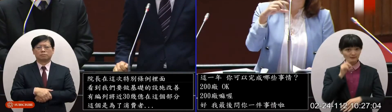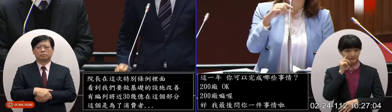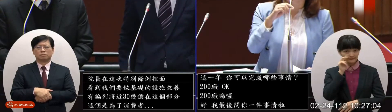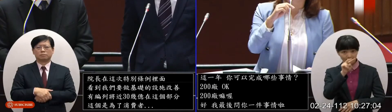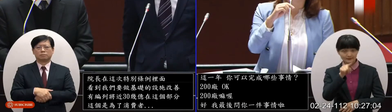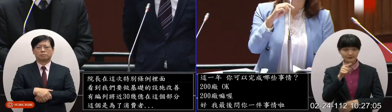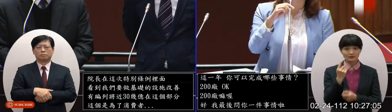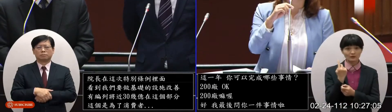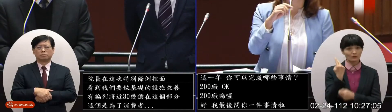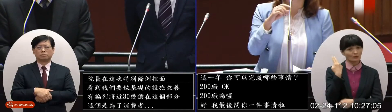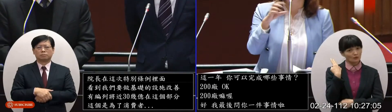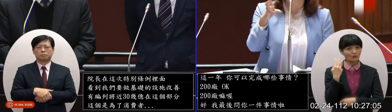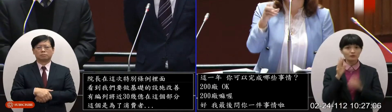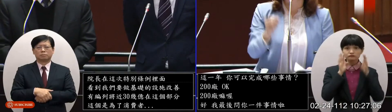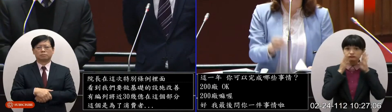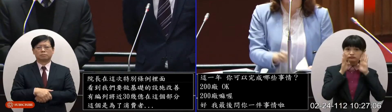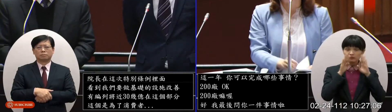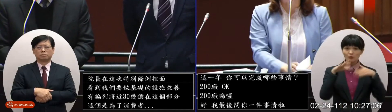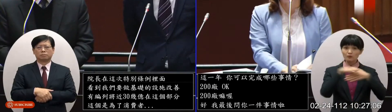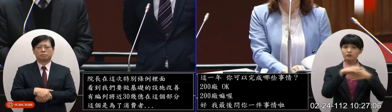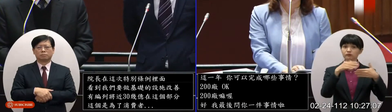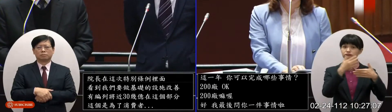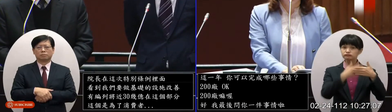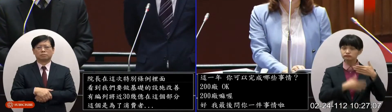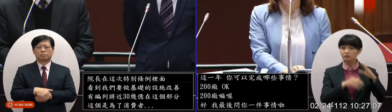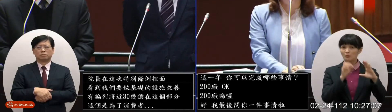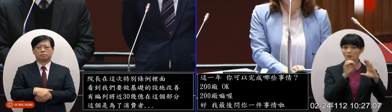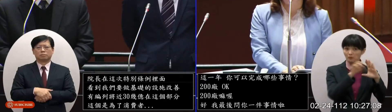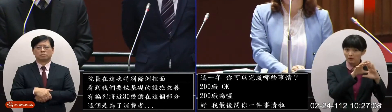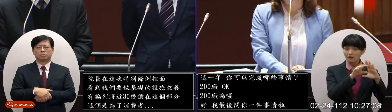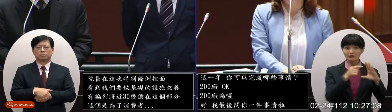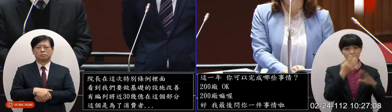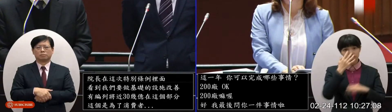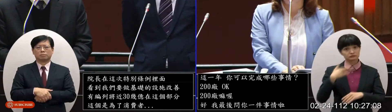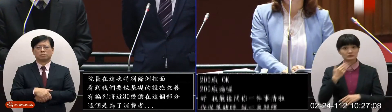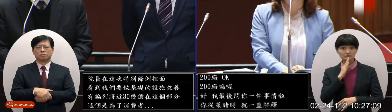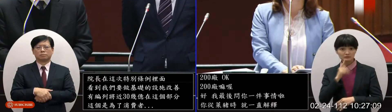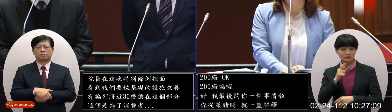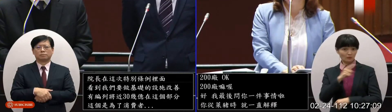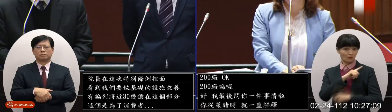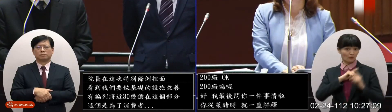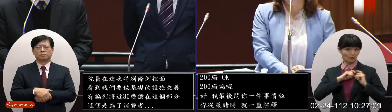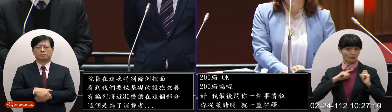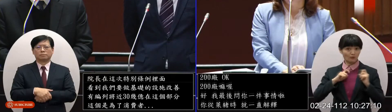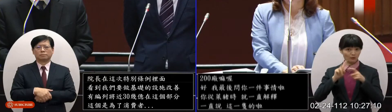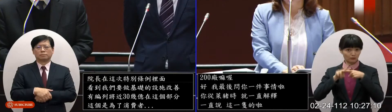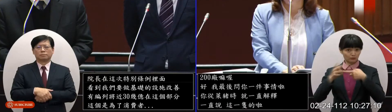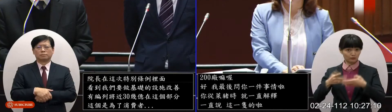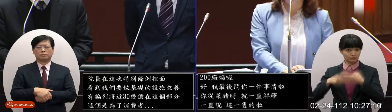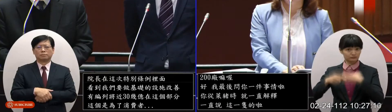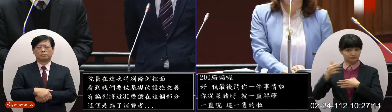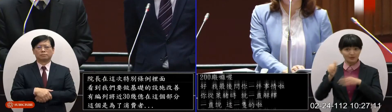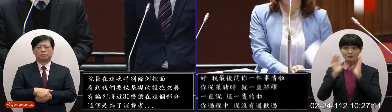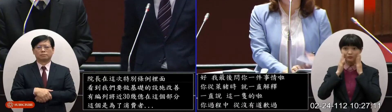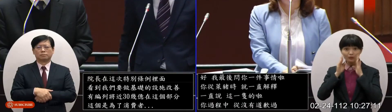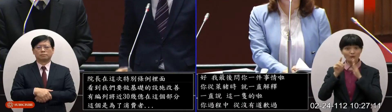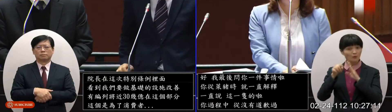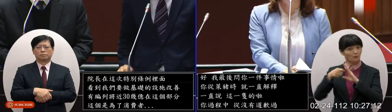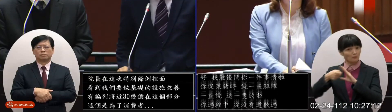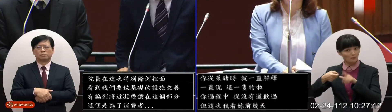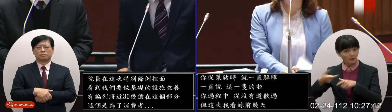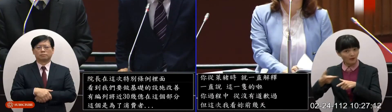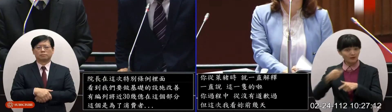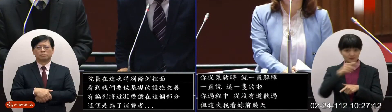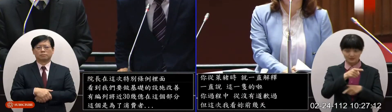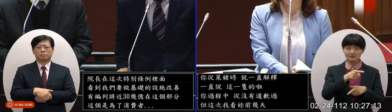几天在脸书贴了一个贴文，我不知道是因为郭董写了一篇哈脸书文，哈，你就有道歉，你要不